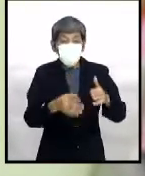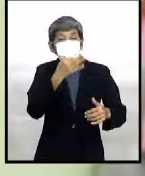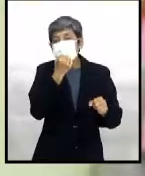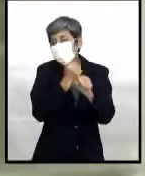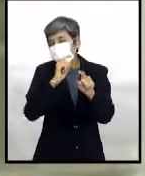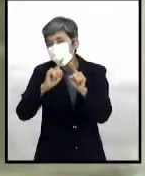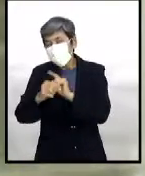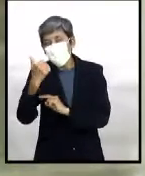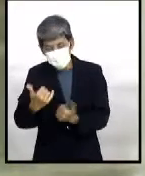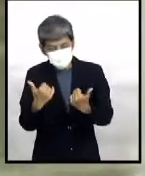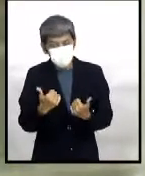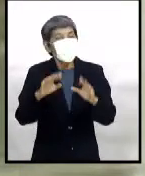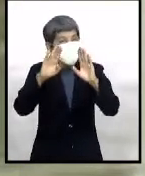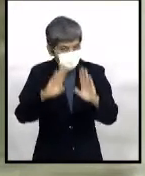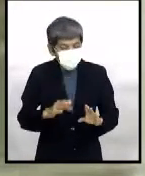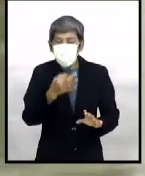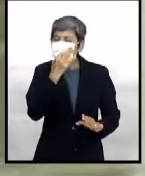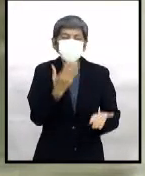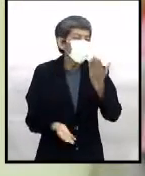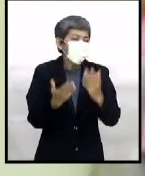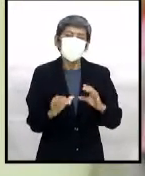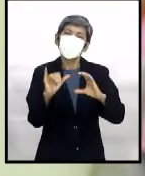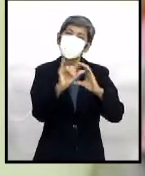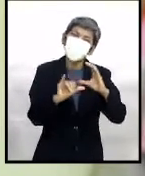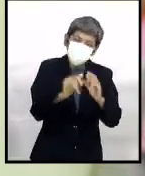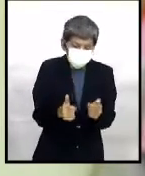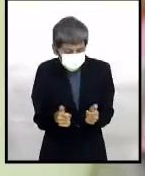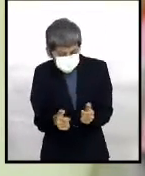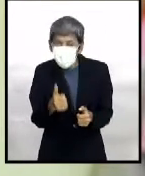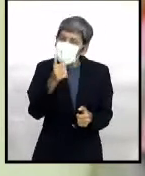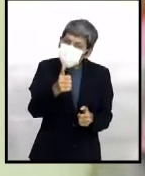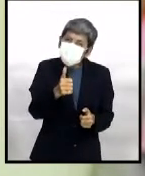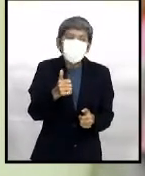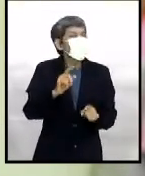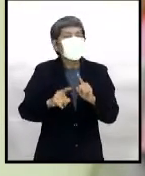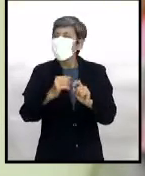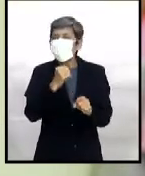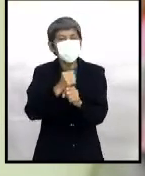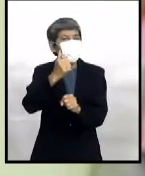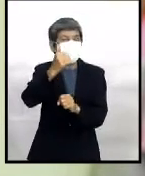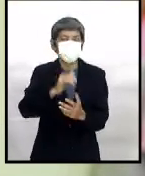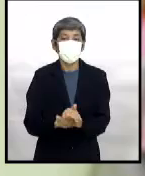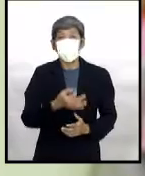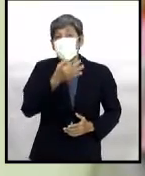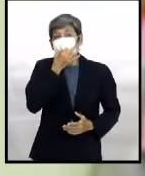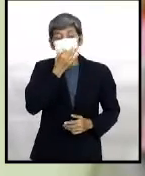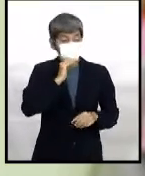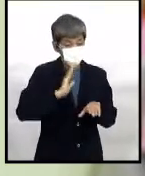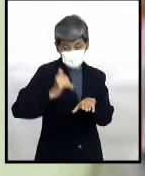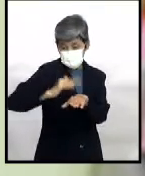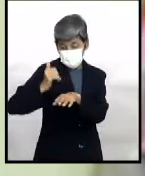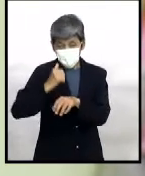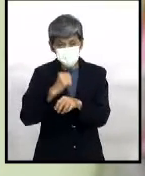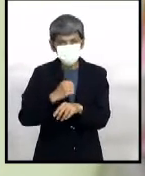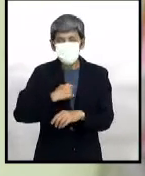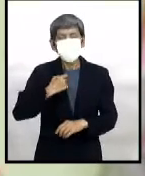ชีพได้โลกทุกวันนี้เป็นแบบนี้ยูทูบเบอร์เกมอะไรต่างๆอะไรนะเกมแคชเชอร์อะไรเงี้ยแล้วทุกอาชีพสำเร็จได้เพราะนั้นผม